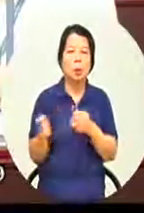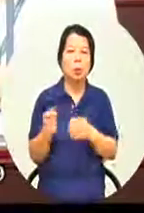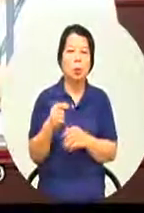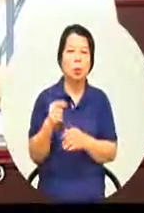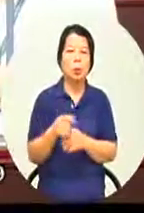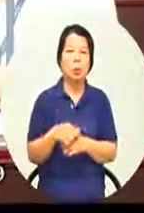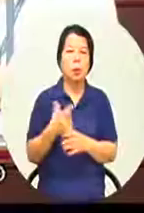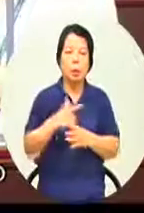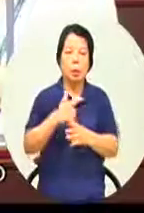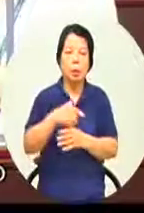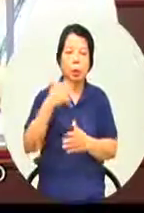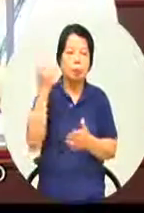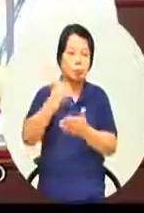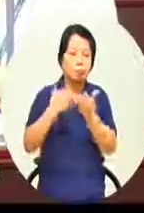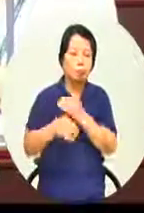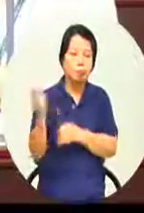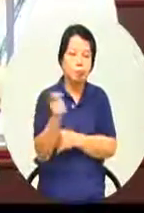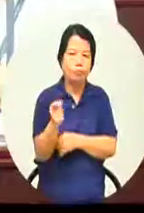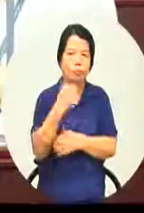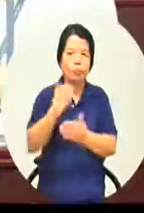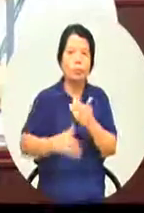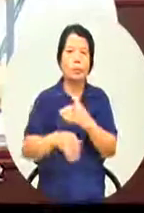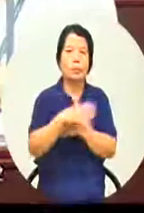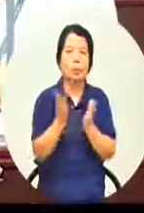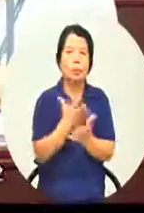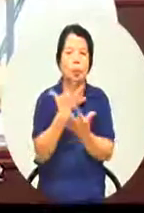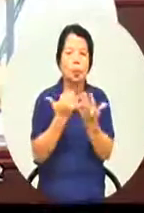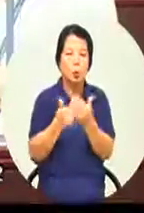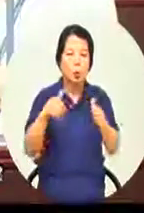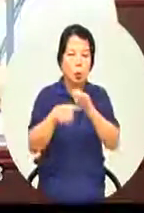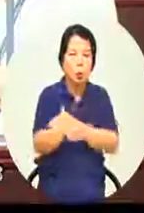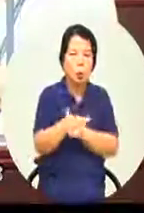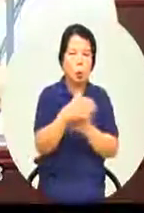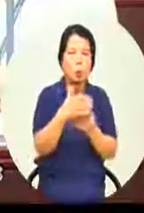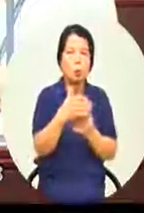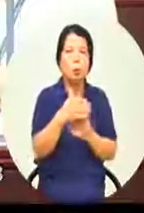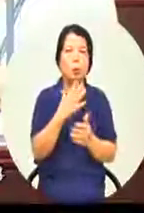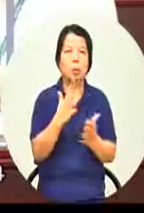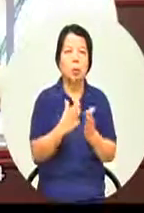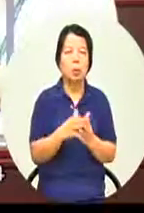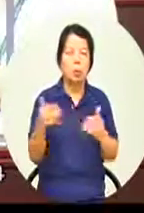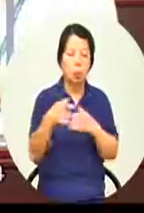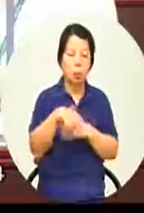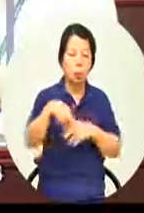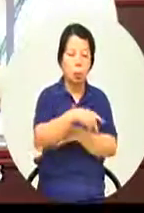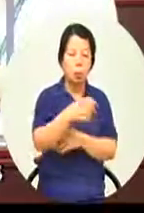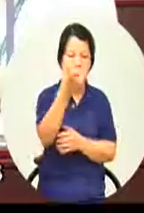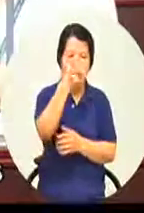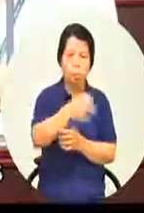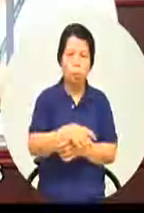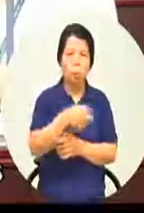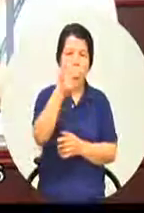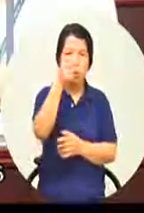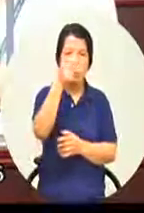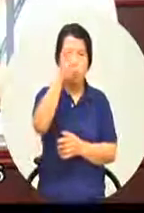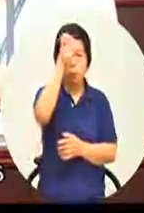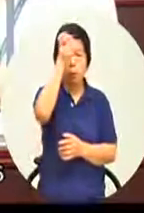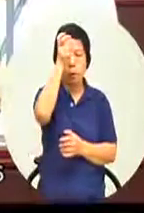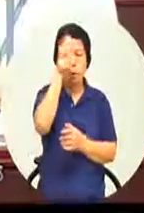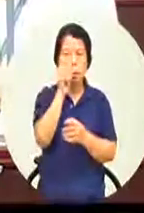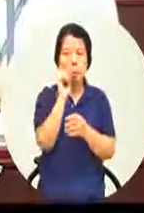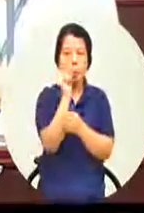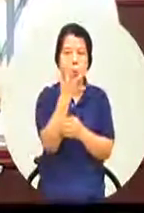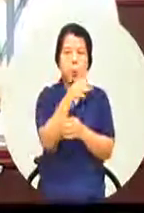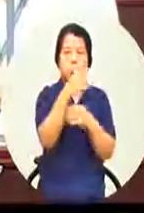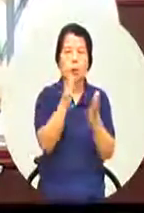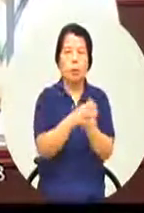意到这边可能会有学童进出穿越的这一个警示的这个标志。那未来当